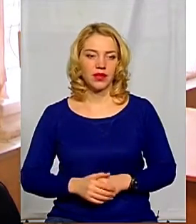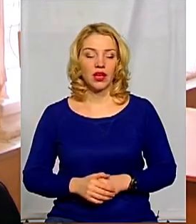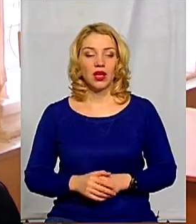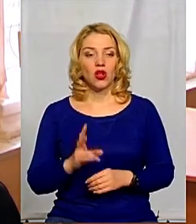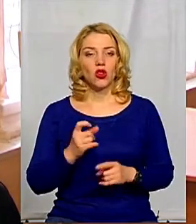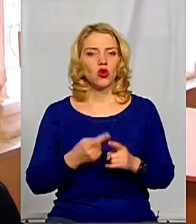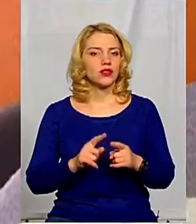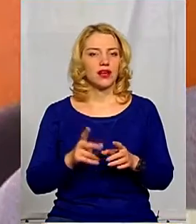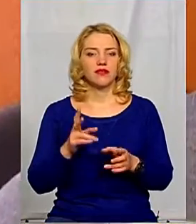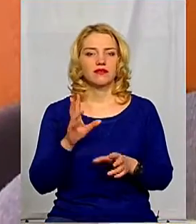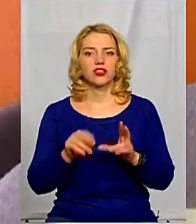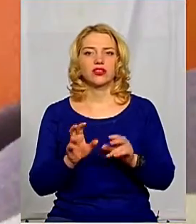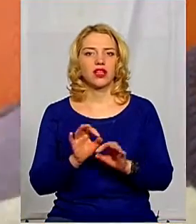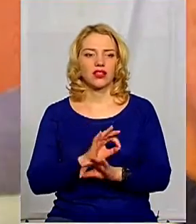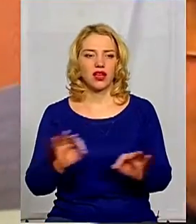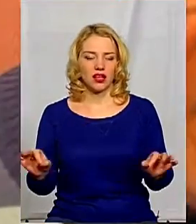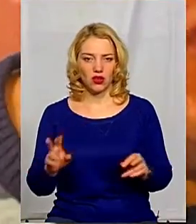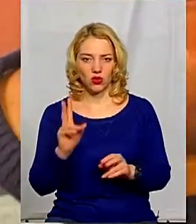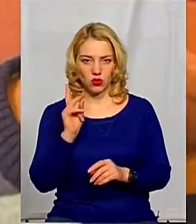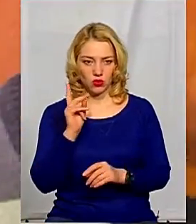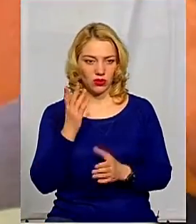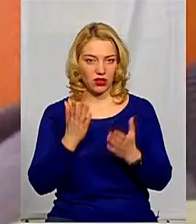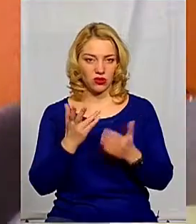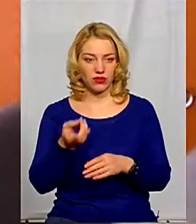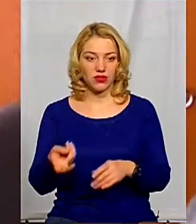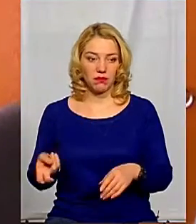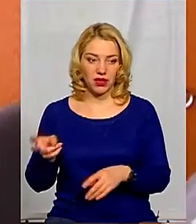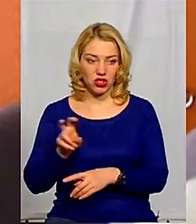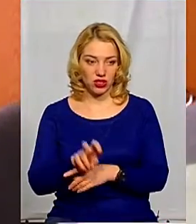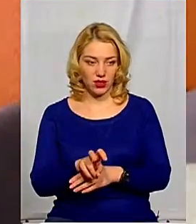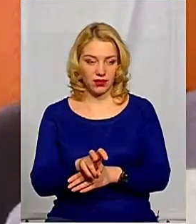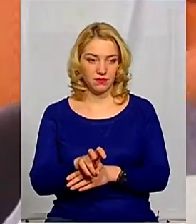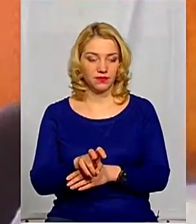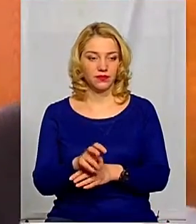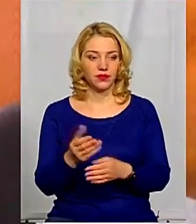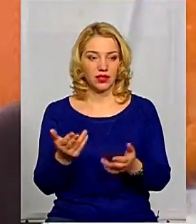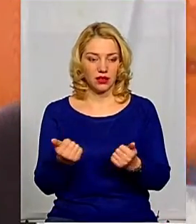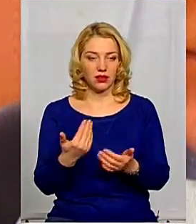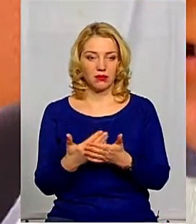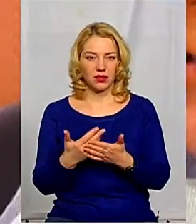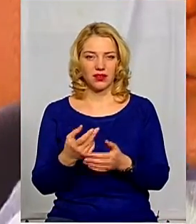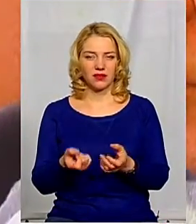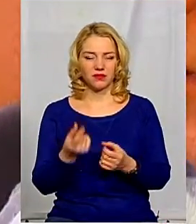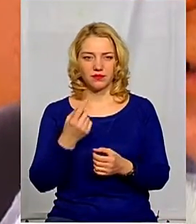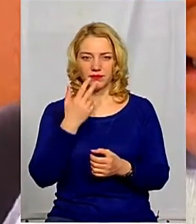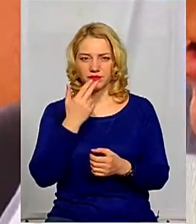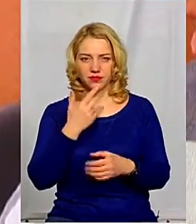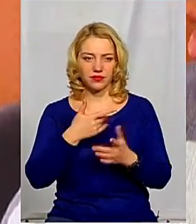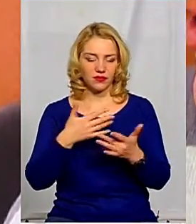Ну це в ідеалі. Друге, якщо ви вже прийшли, так, з проявами такими, і